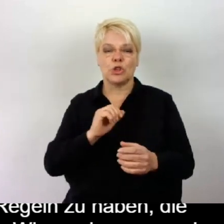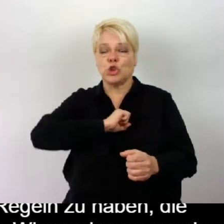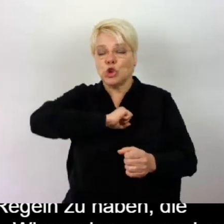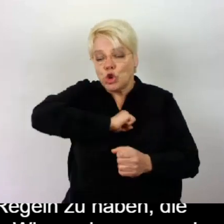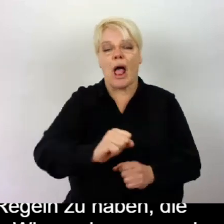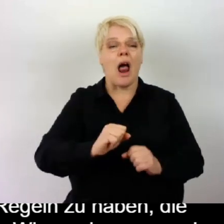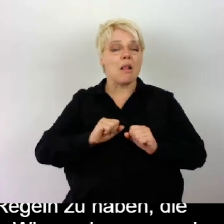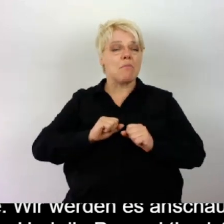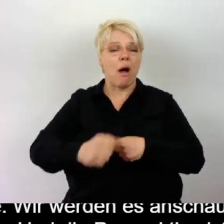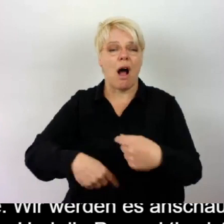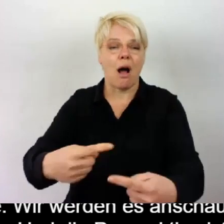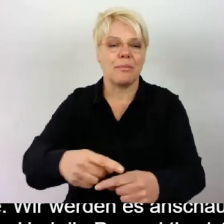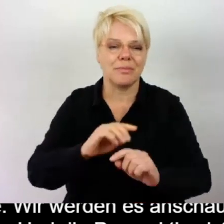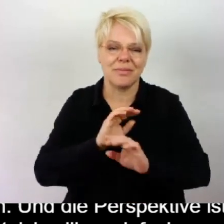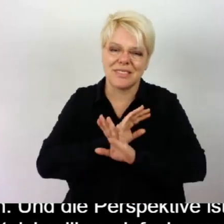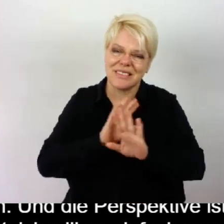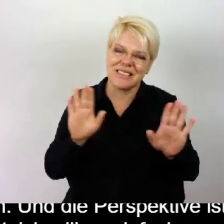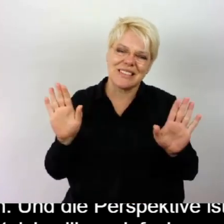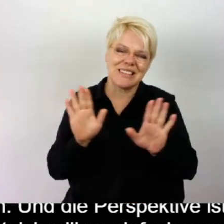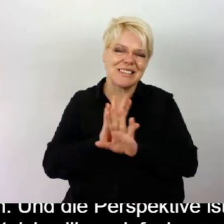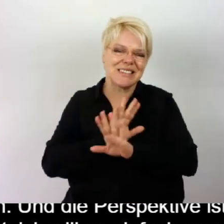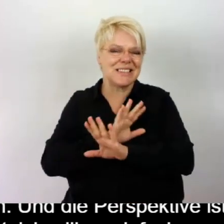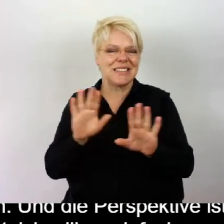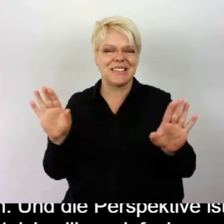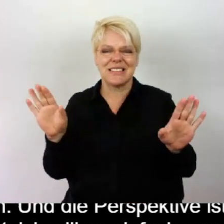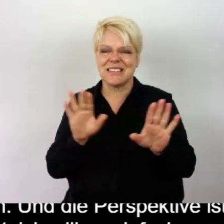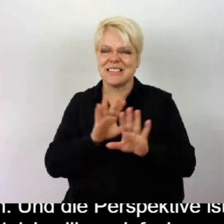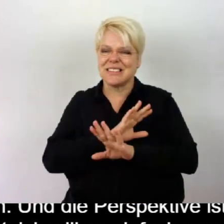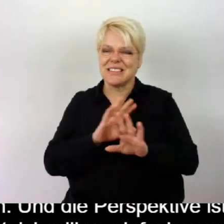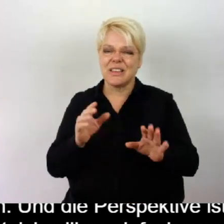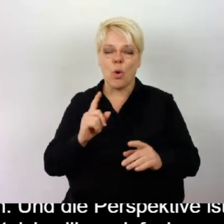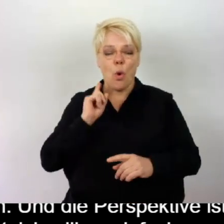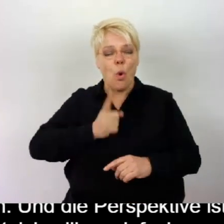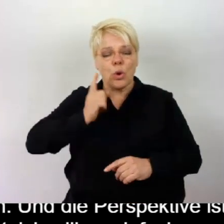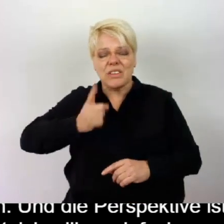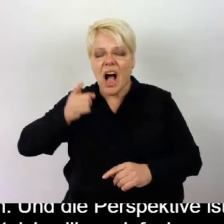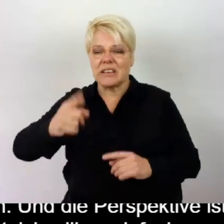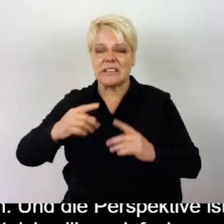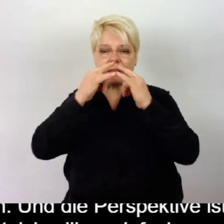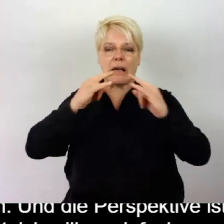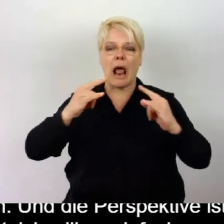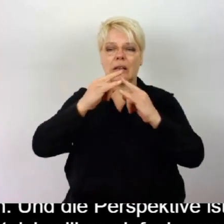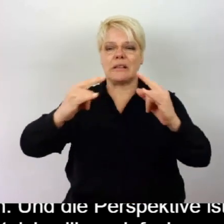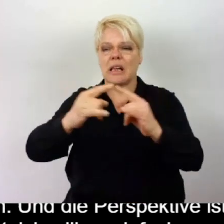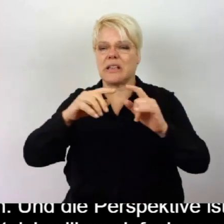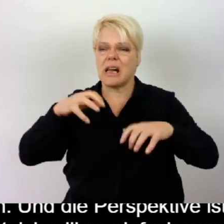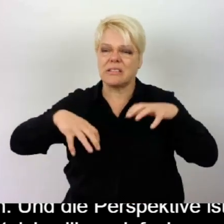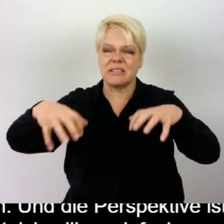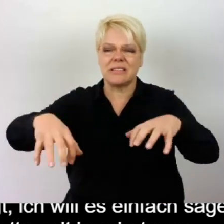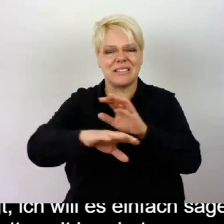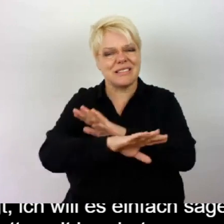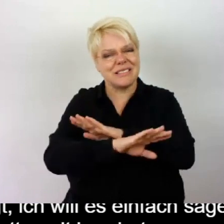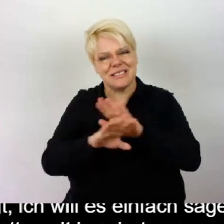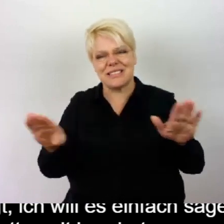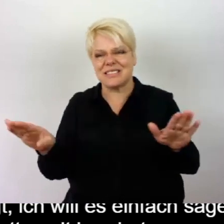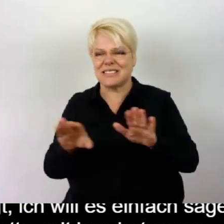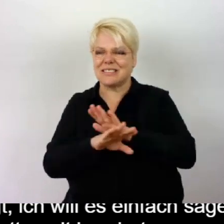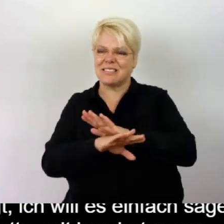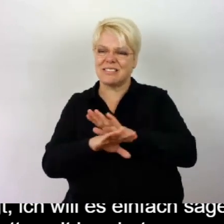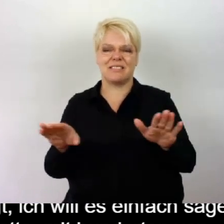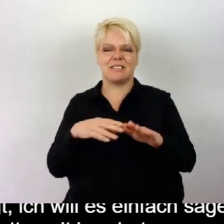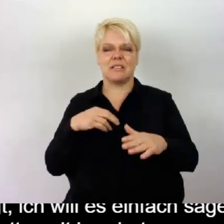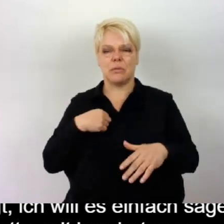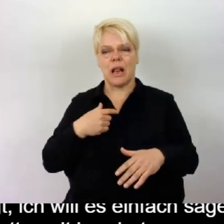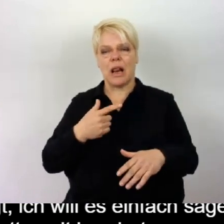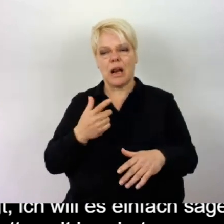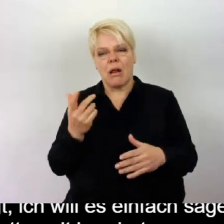um. Wolfgang Ranft, Bild-Zeitung. Frau Gerlach und Herr Siebler, wie werden